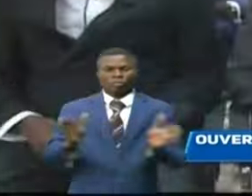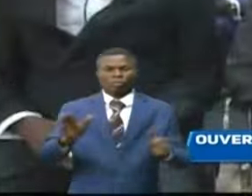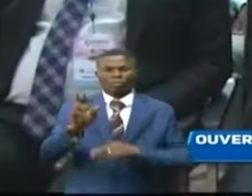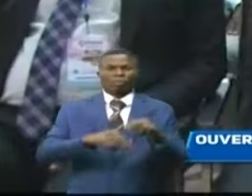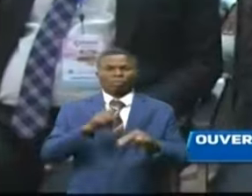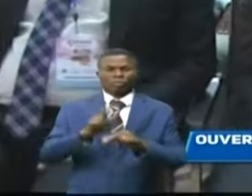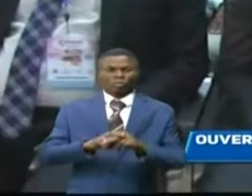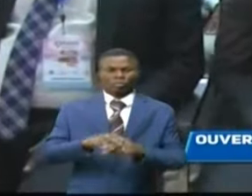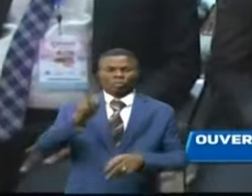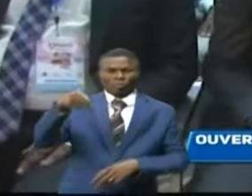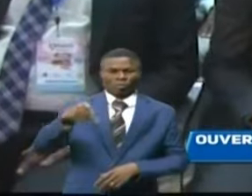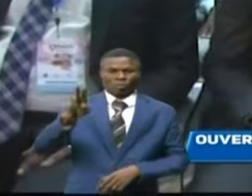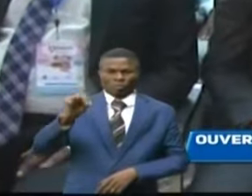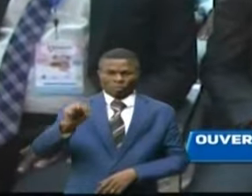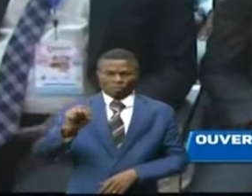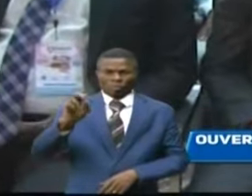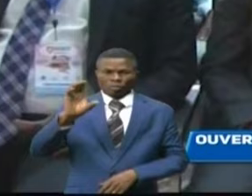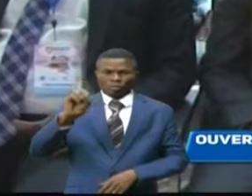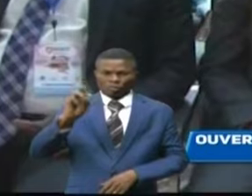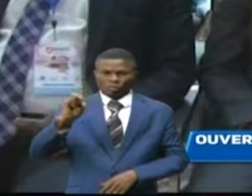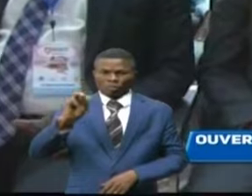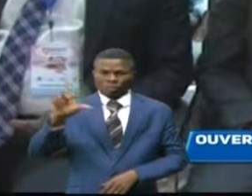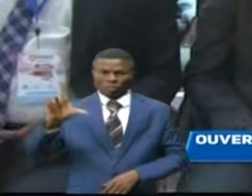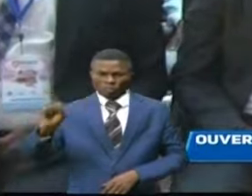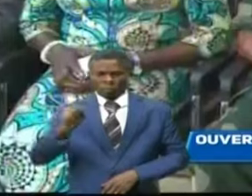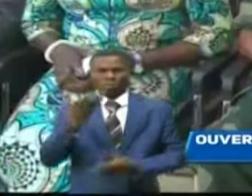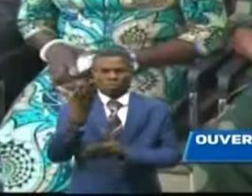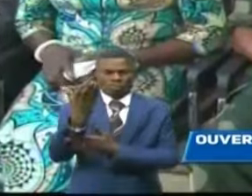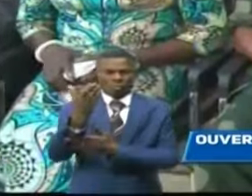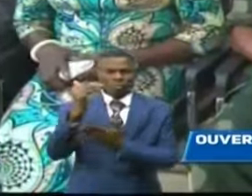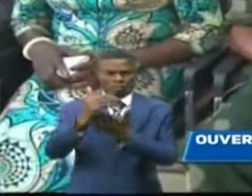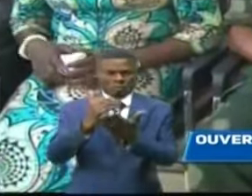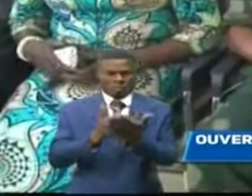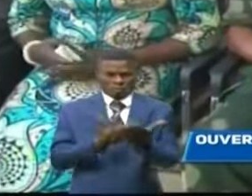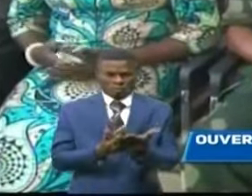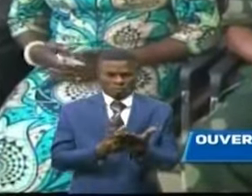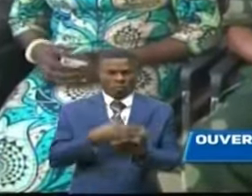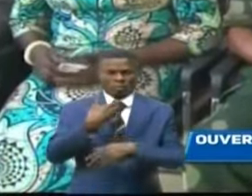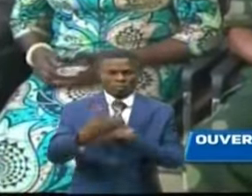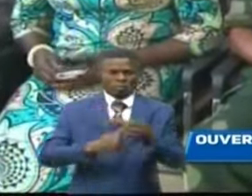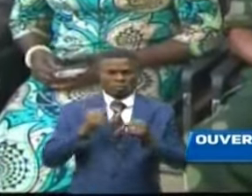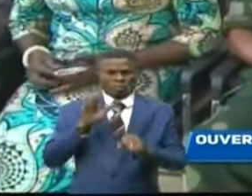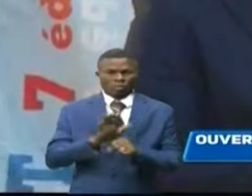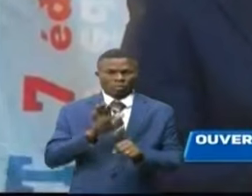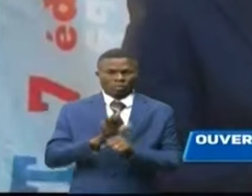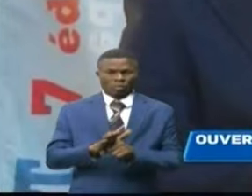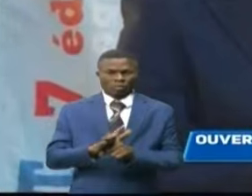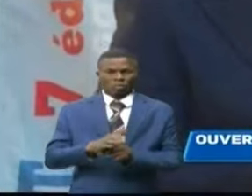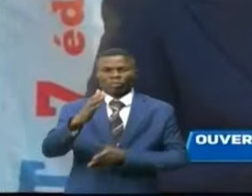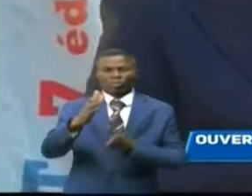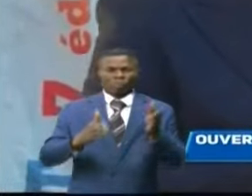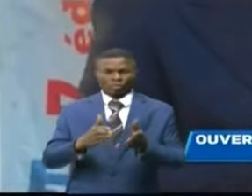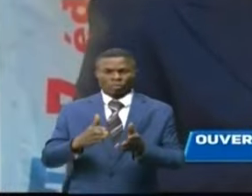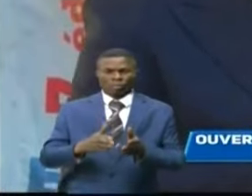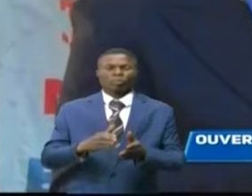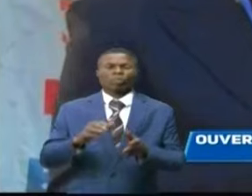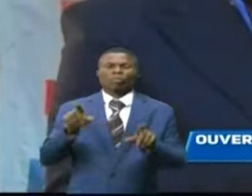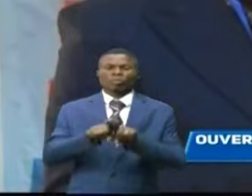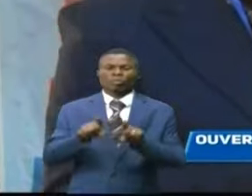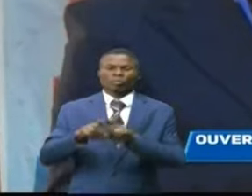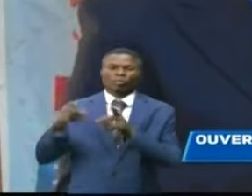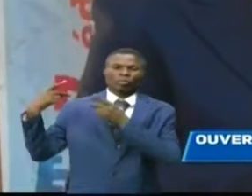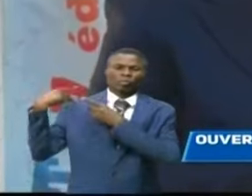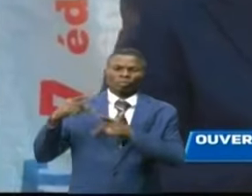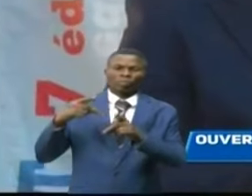national du PNMLS formule quelques recommandations à la CLS. Mobiliser davantage de ressources dans un format adapté du type